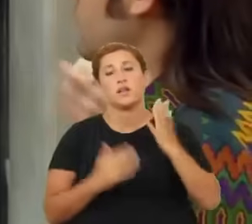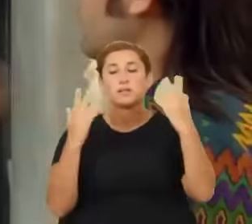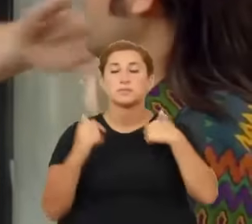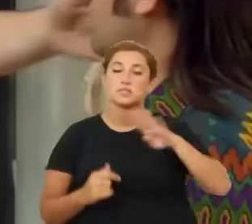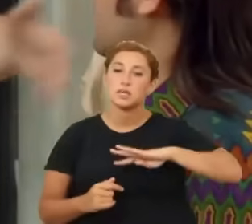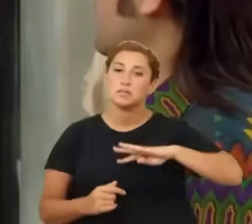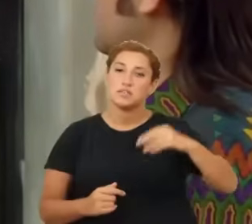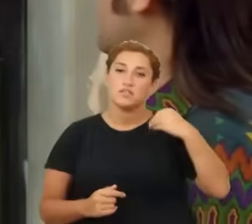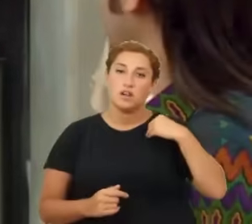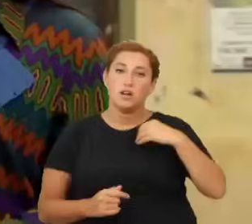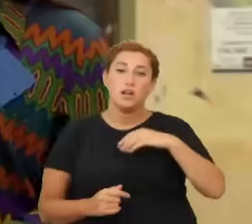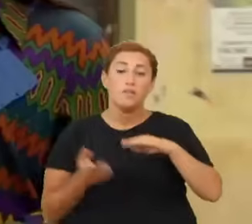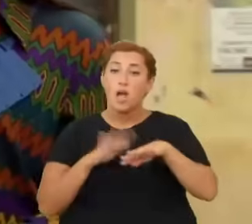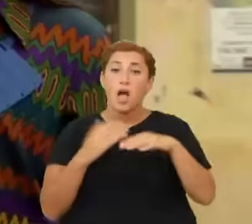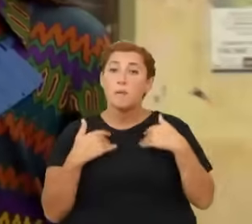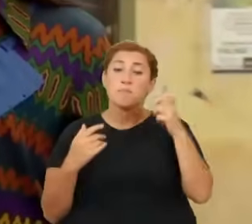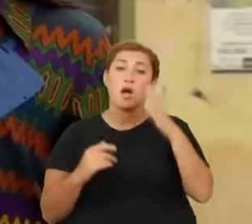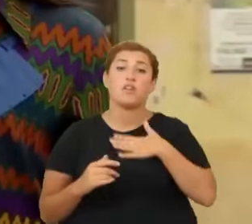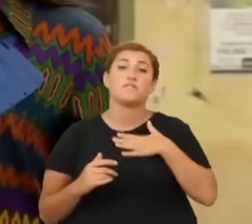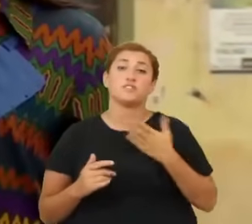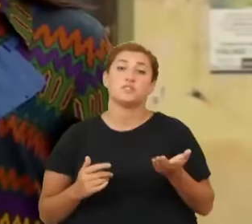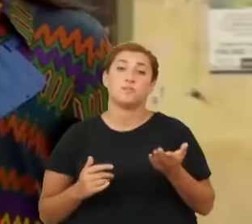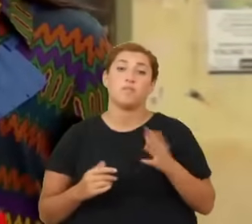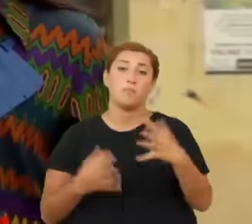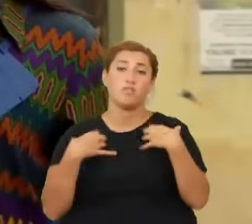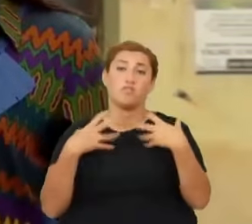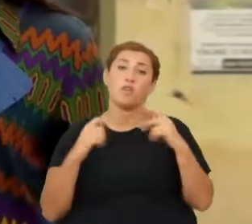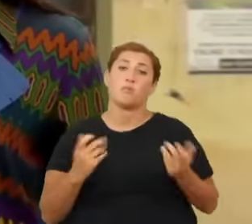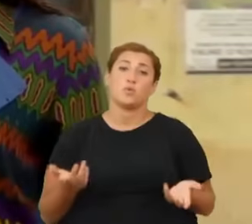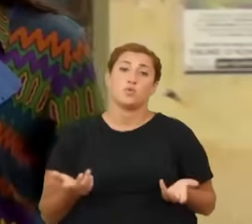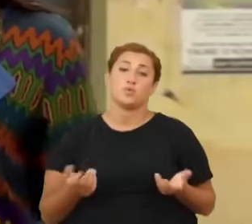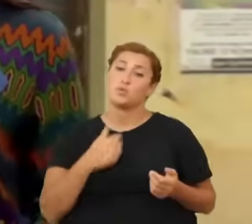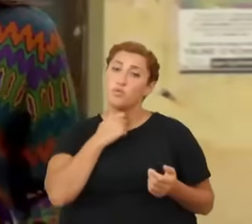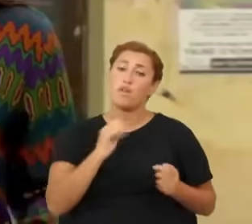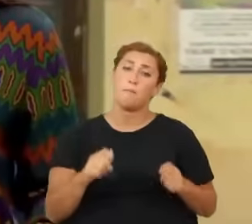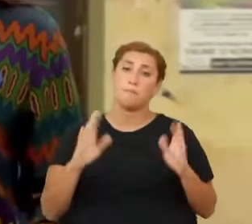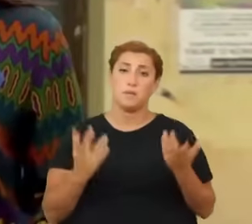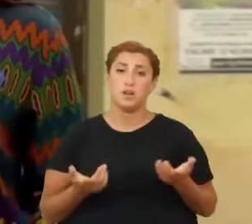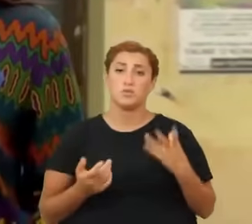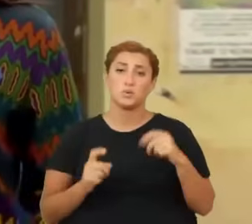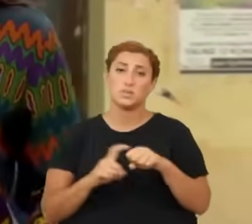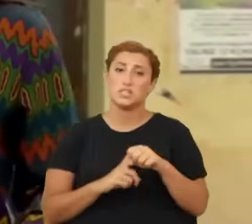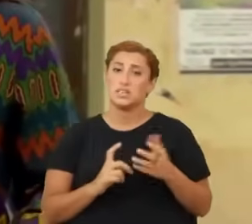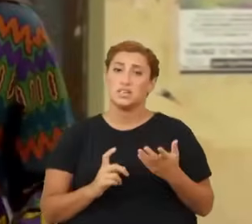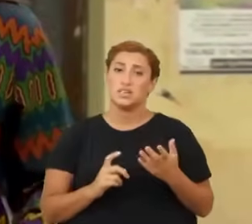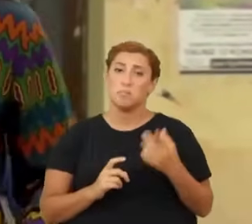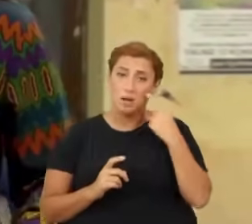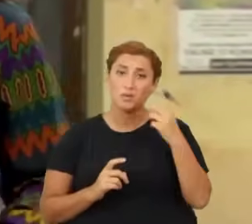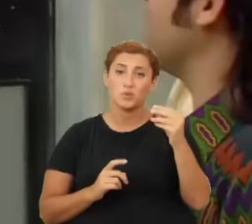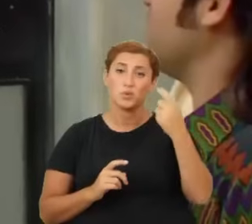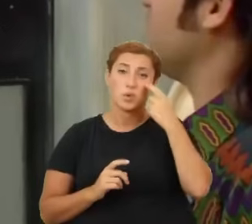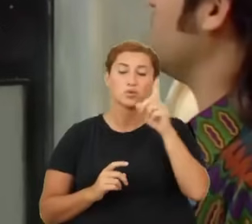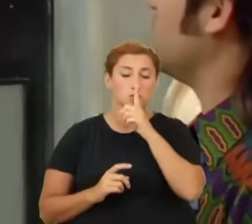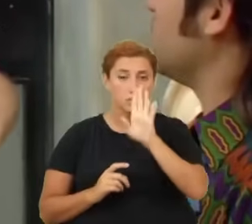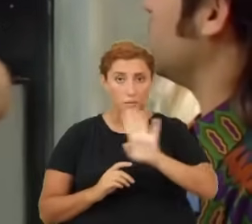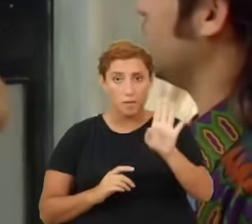bana sabır. Bravo. Şey yap. Ya ne yapayım ama mavişim yani. Hep üstüme geliyorum sizde ya. Lütfen gelmeyin yani üstüme, çok sinirli. Bak çocuğun gözü